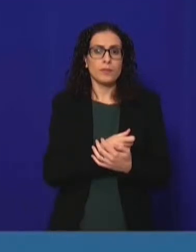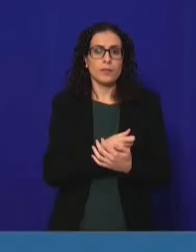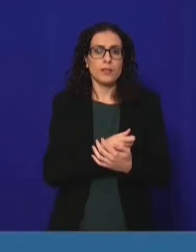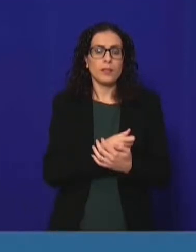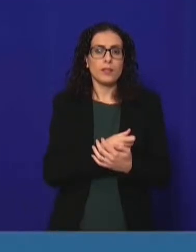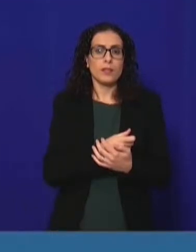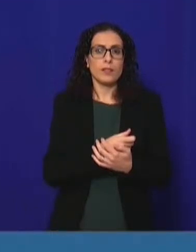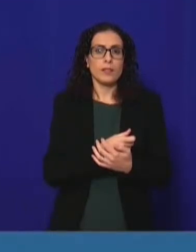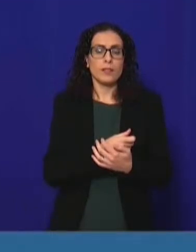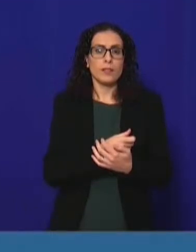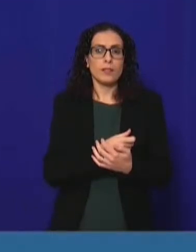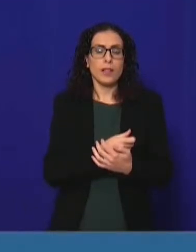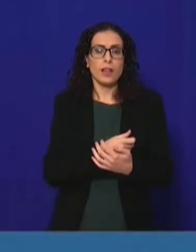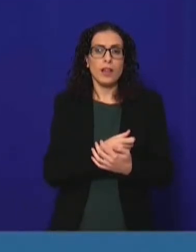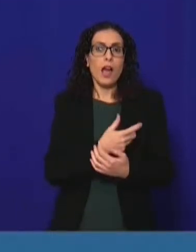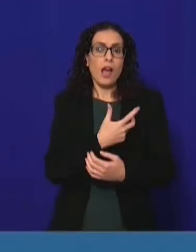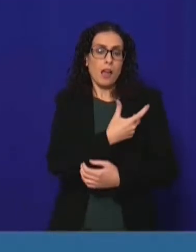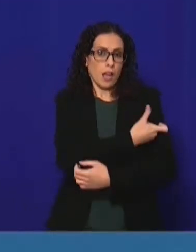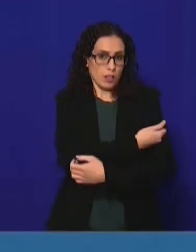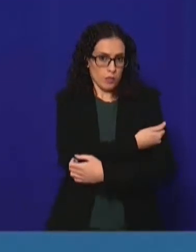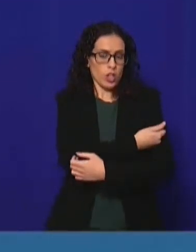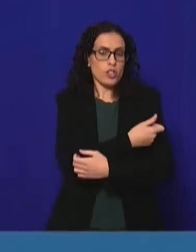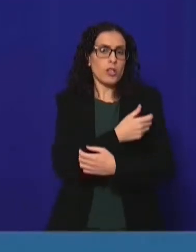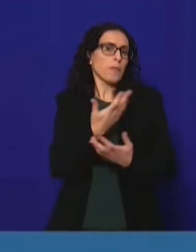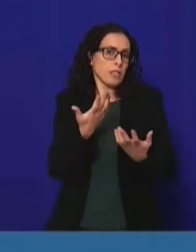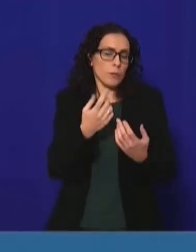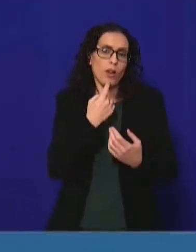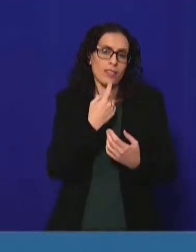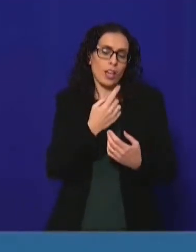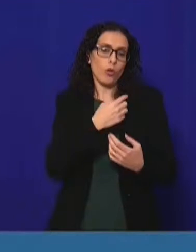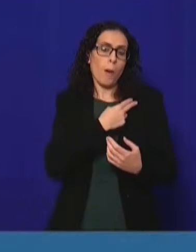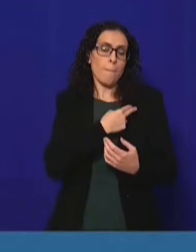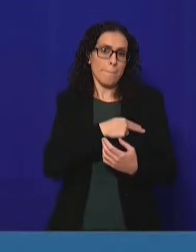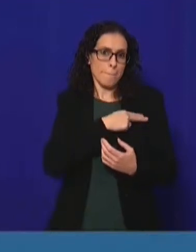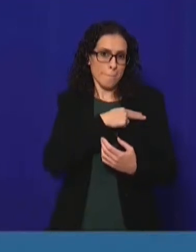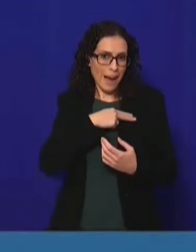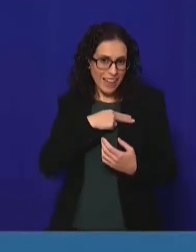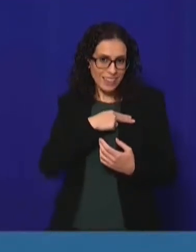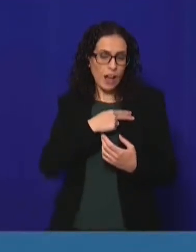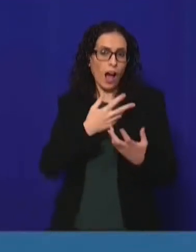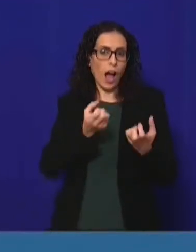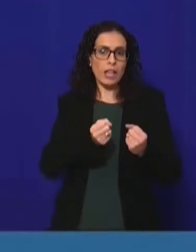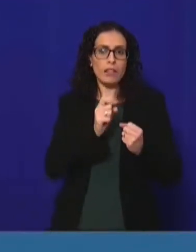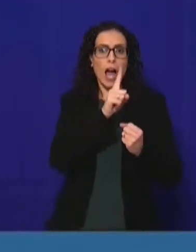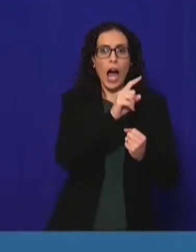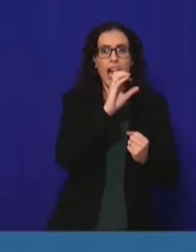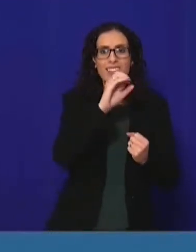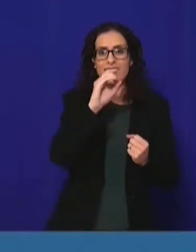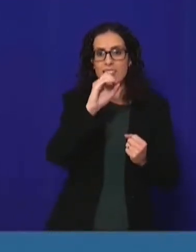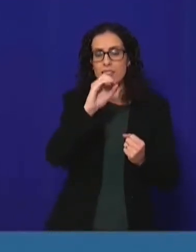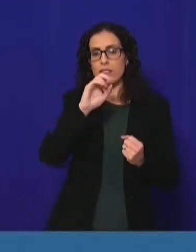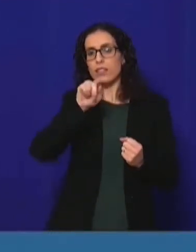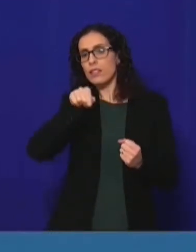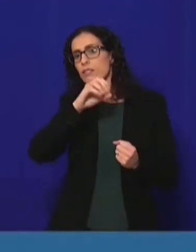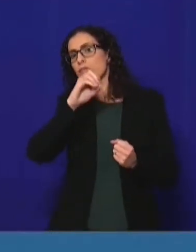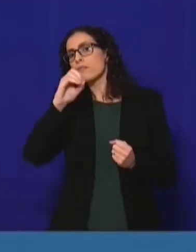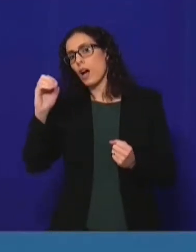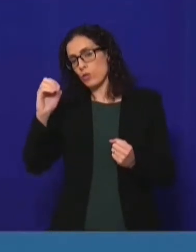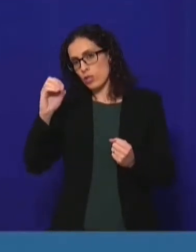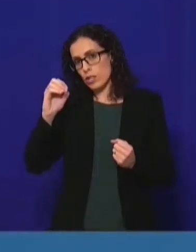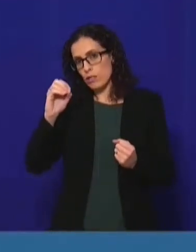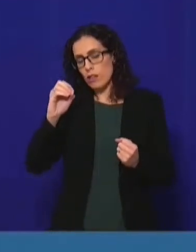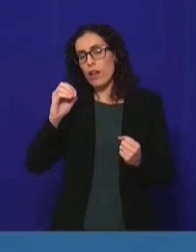doza, dak ifisser li 150,000 persuna tkun tista' tieħu il-vaccine jew dik il-300,000